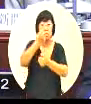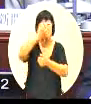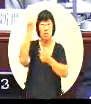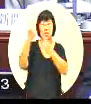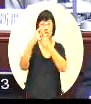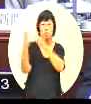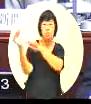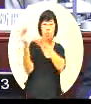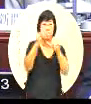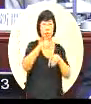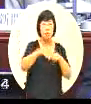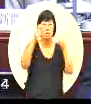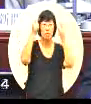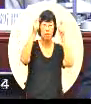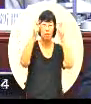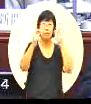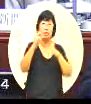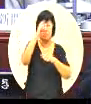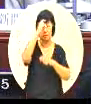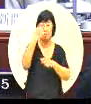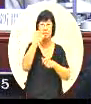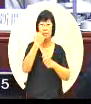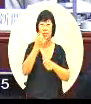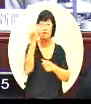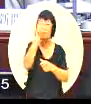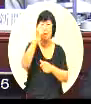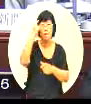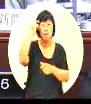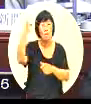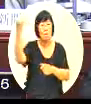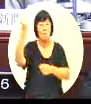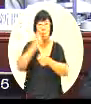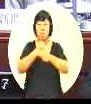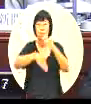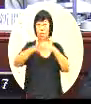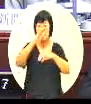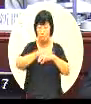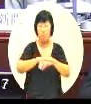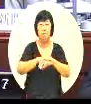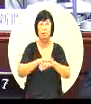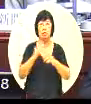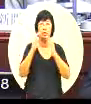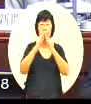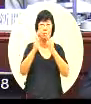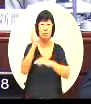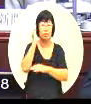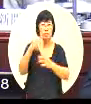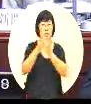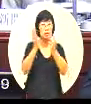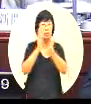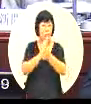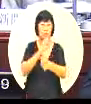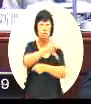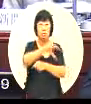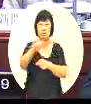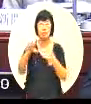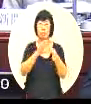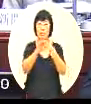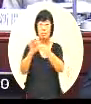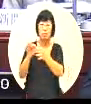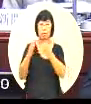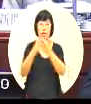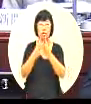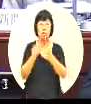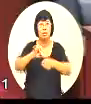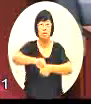们认为让他们美梦成真。我想这个方向，我觉得市府的团队相关的局处，我们都应该要更